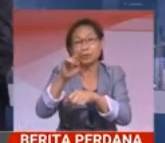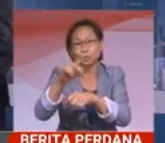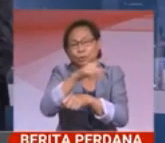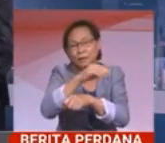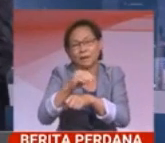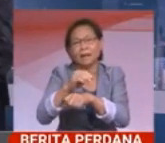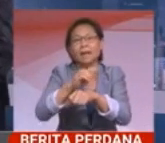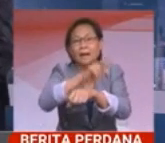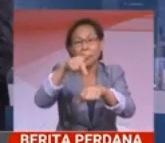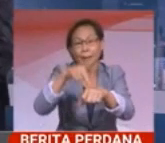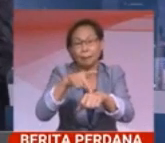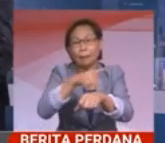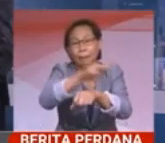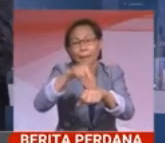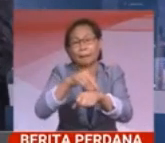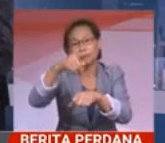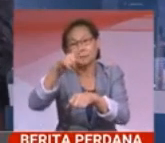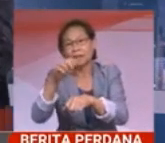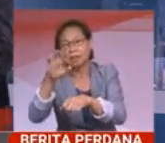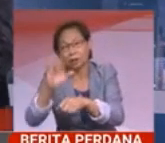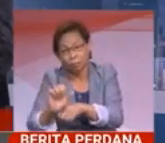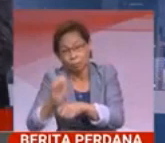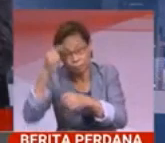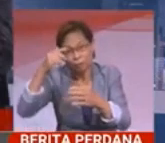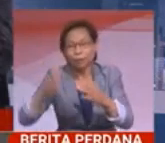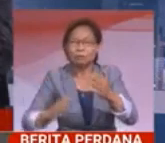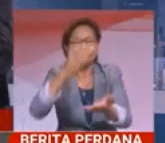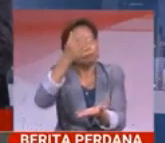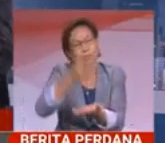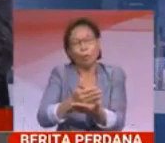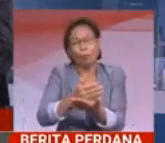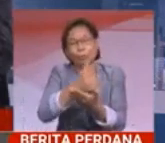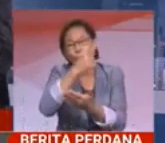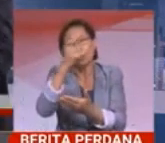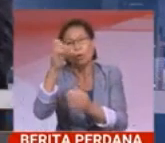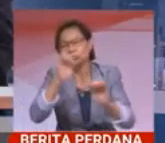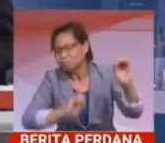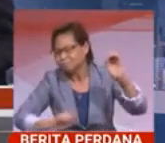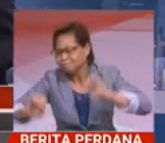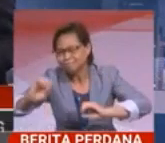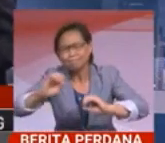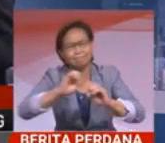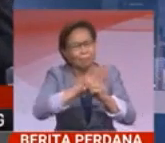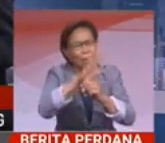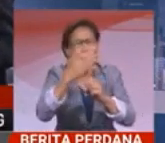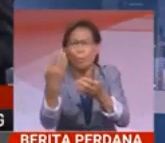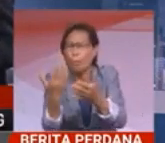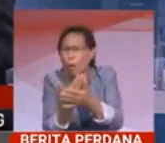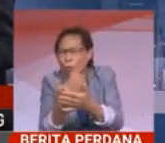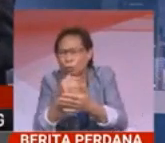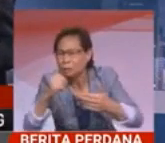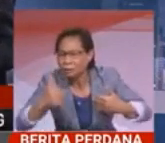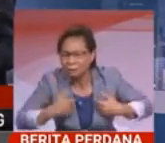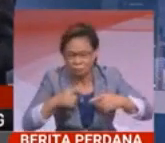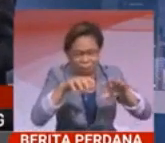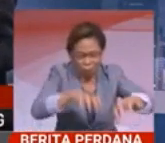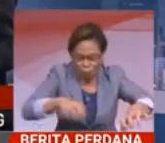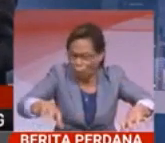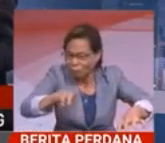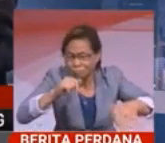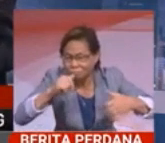data seismik sapinya kau berkata keputusan itu diambil setelah mengambil kire tiada kisah positif baru di kawasan tersebut